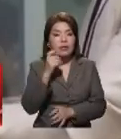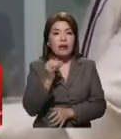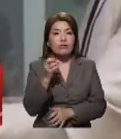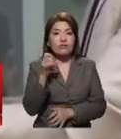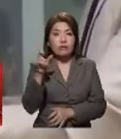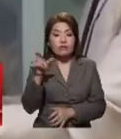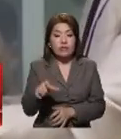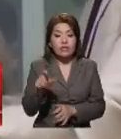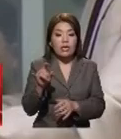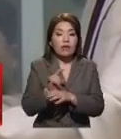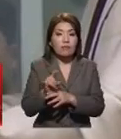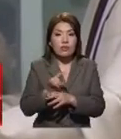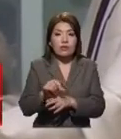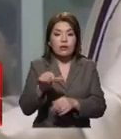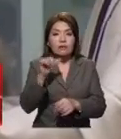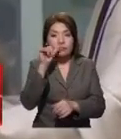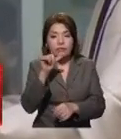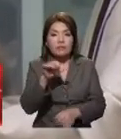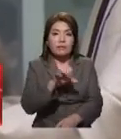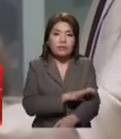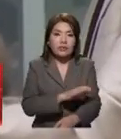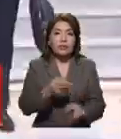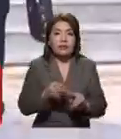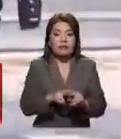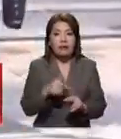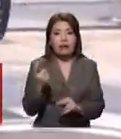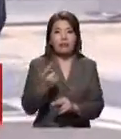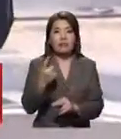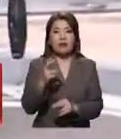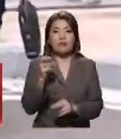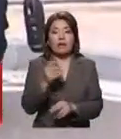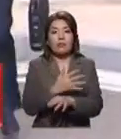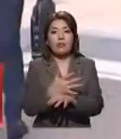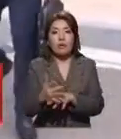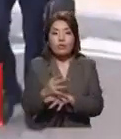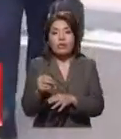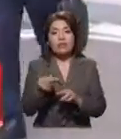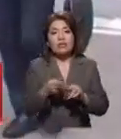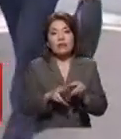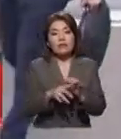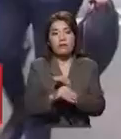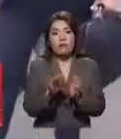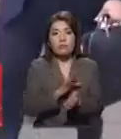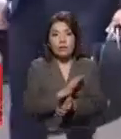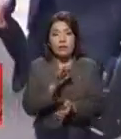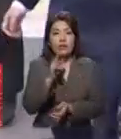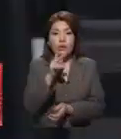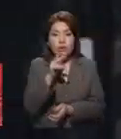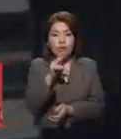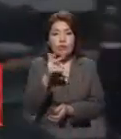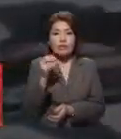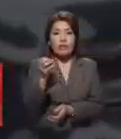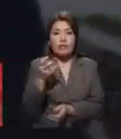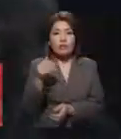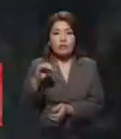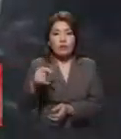его обманом заставила принять запрещенные вещества хозяйка бара, которая затем пыталась его шантажировать. Напомню, в Южной Корее очень